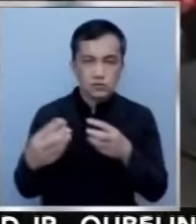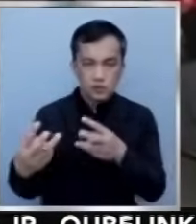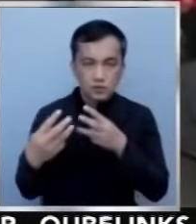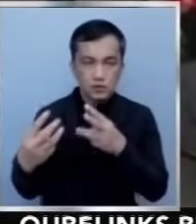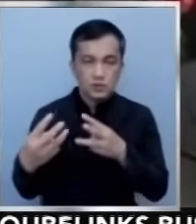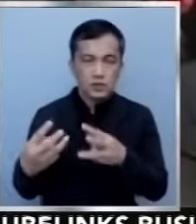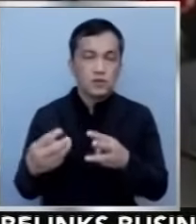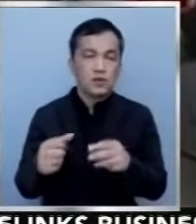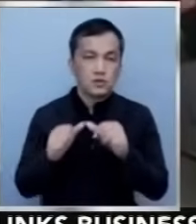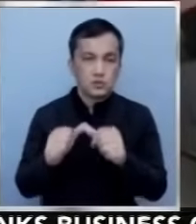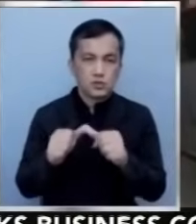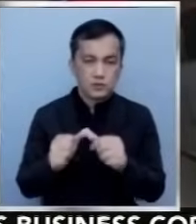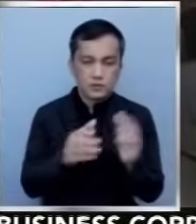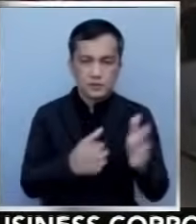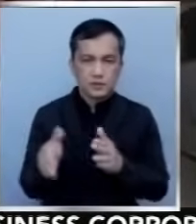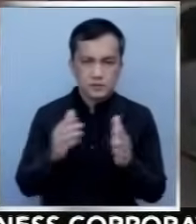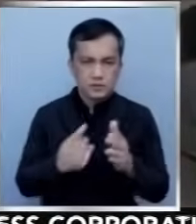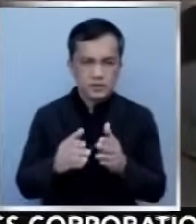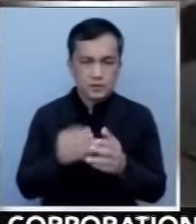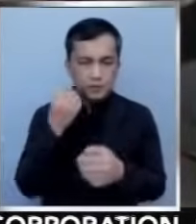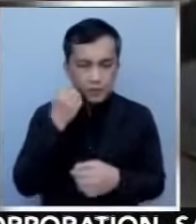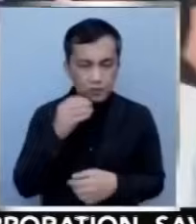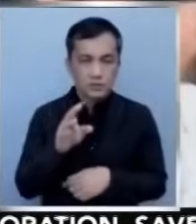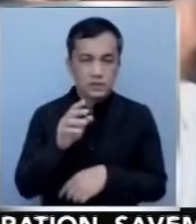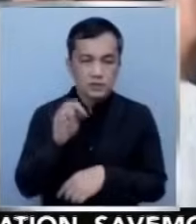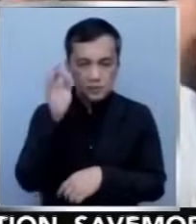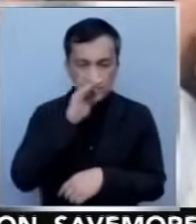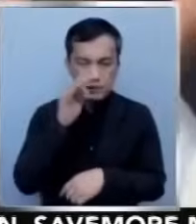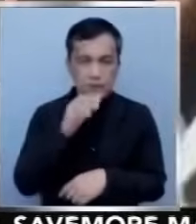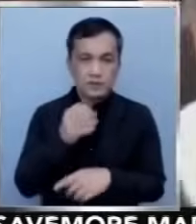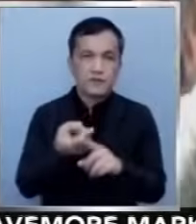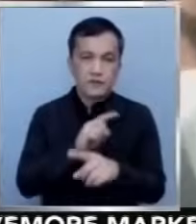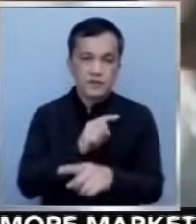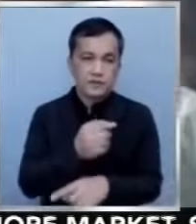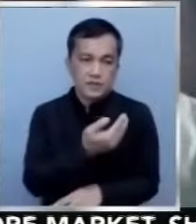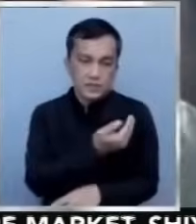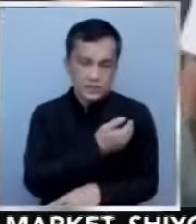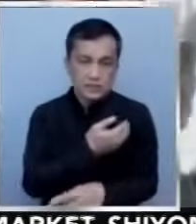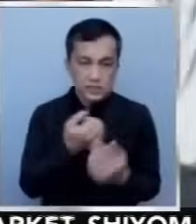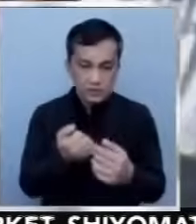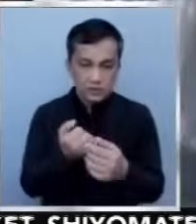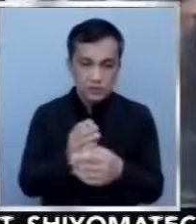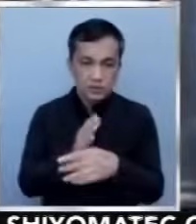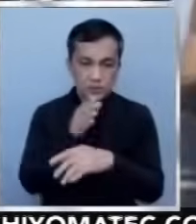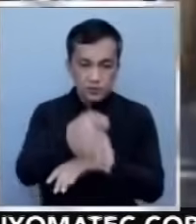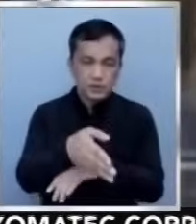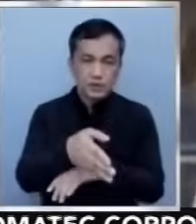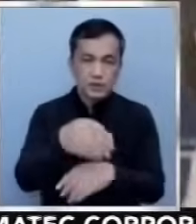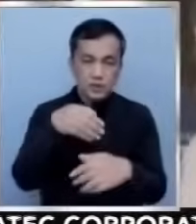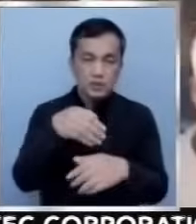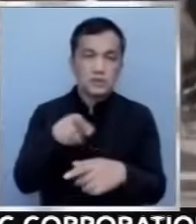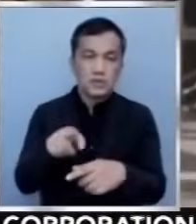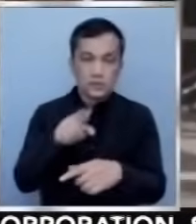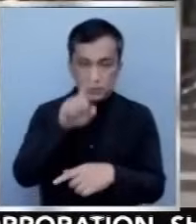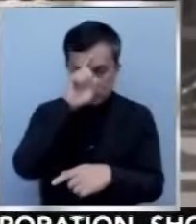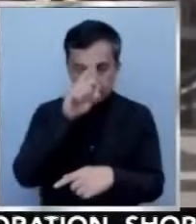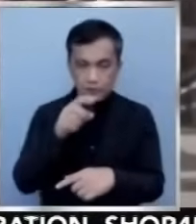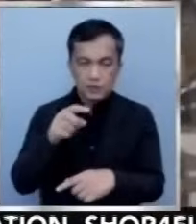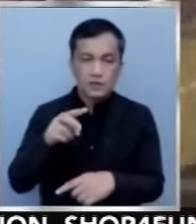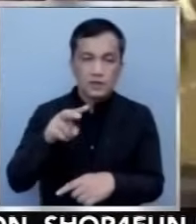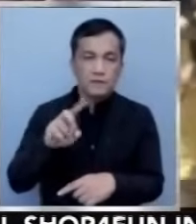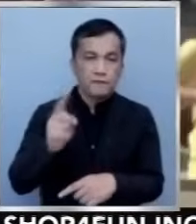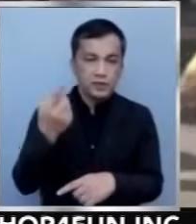ang paghahanda para sa repatriation ng mga Pinoy sa Gaza. Ngayong araw sana tatawid papasok dito sa Egypt ang unang batch ng 20 Pinoy